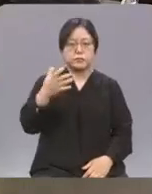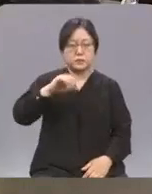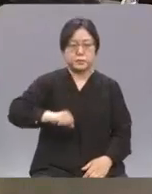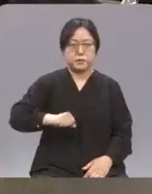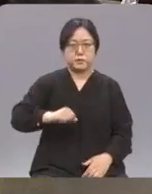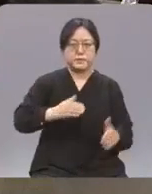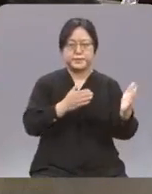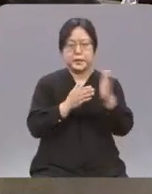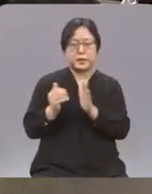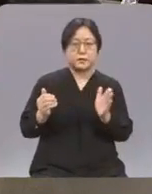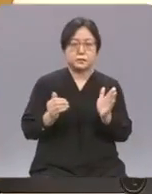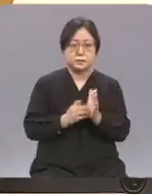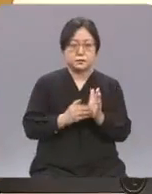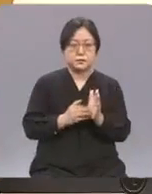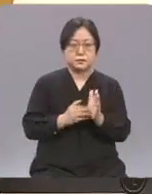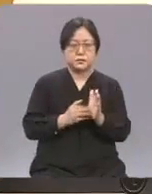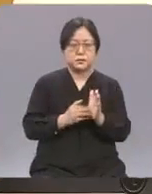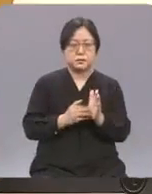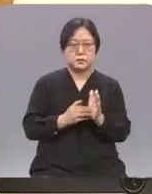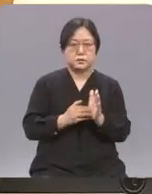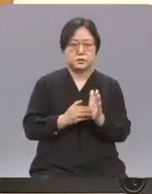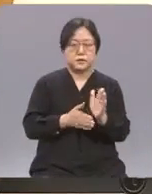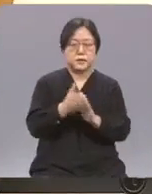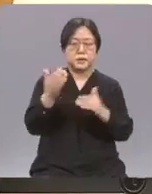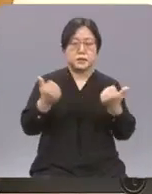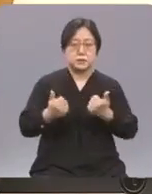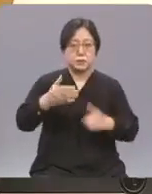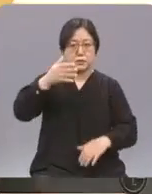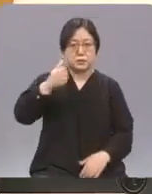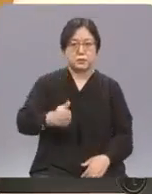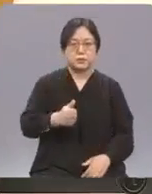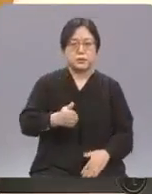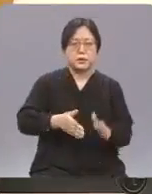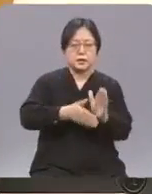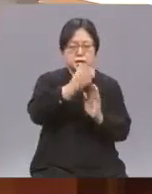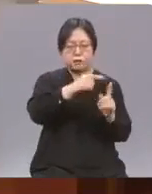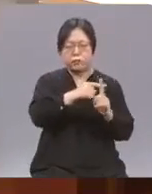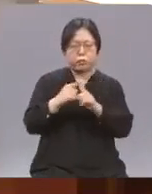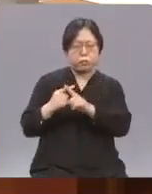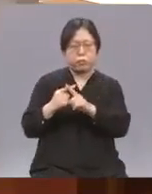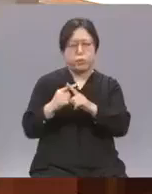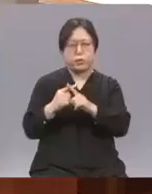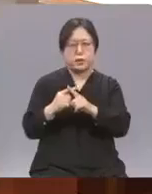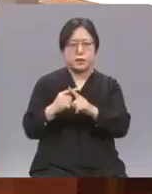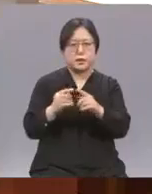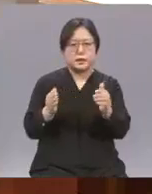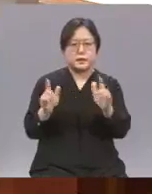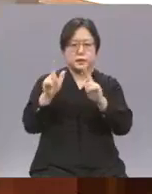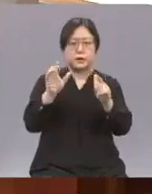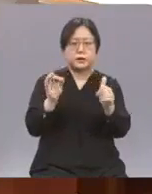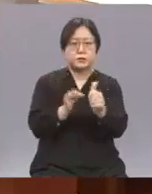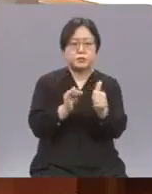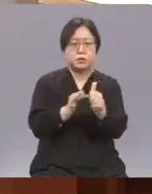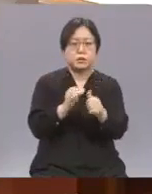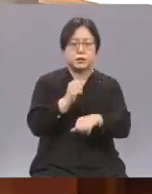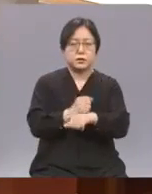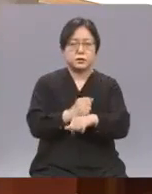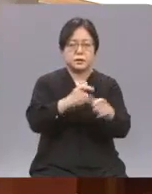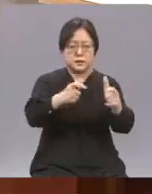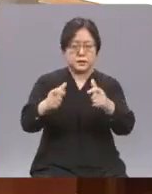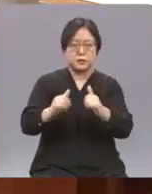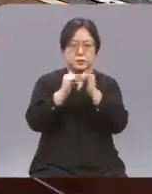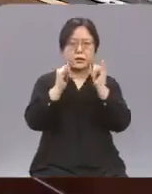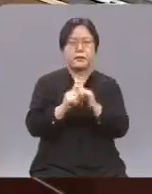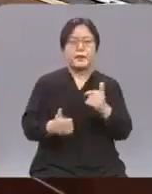원을 부결했습니다. 진수학 광양시의회 의장은 시가 일방적으로 재난생활비 지급을 추진하면서